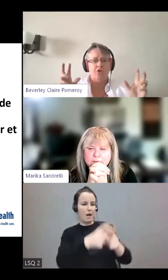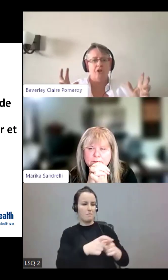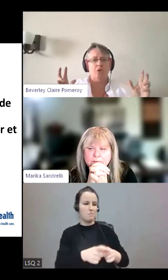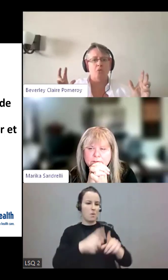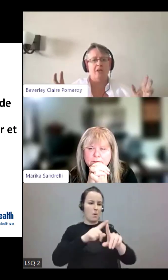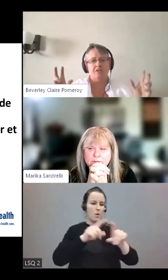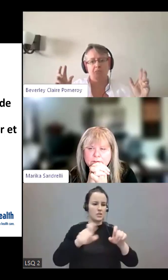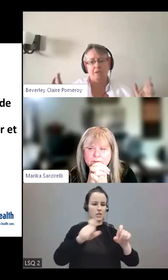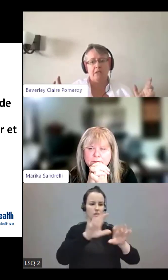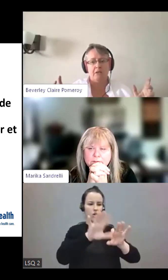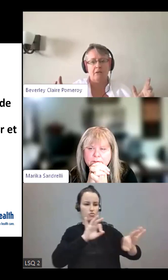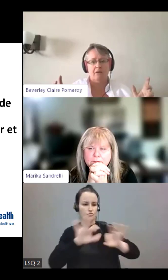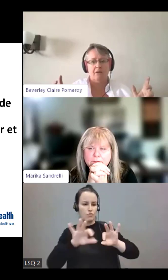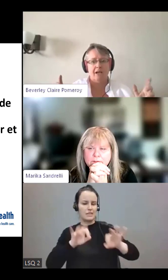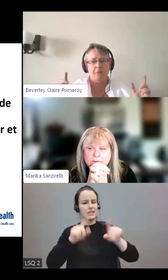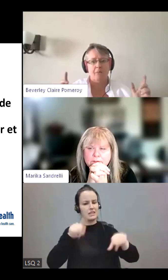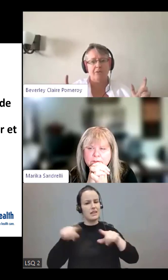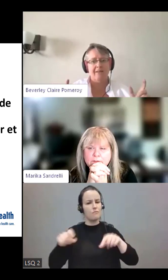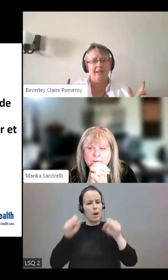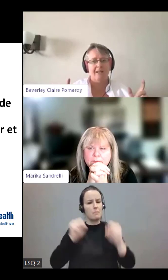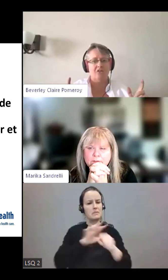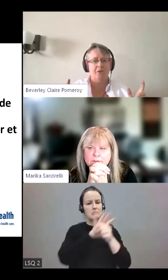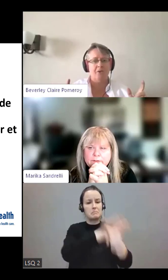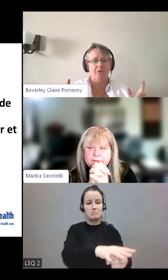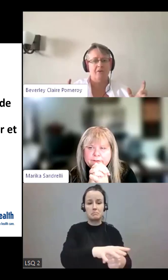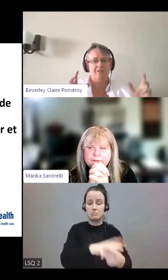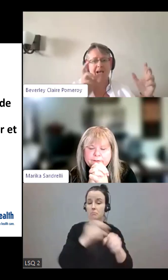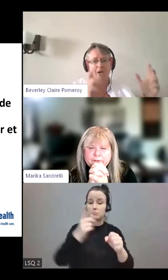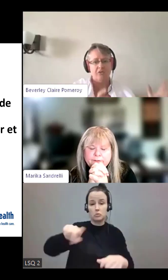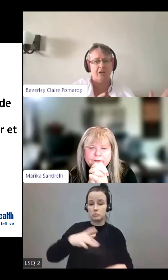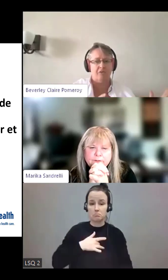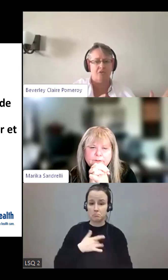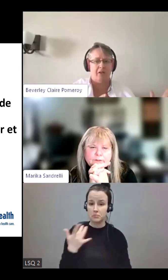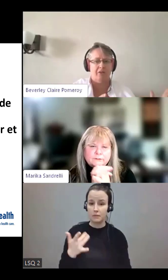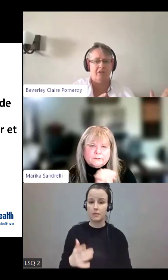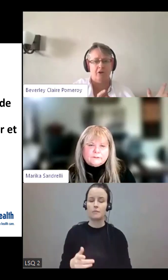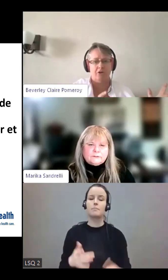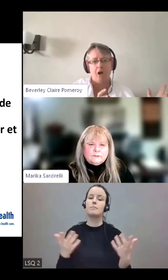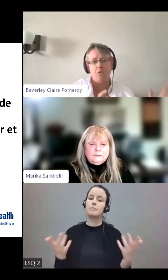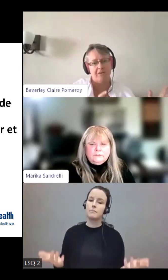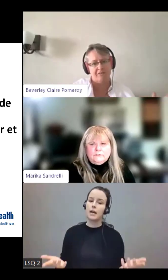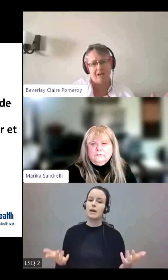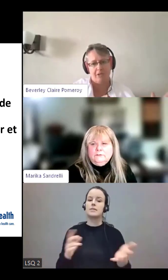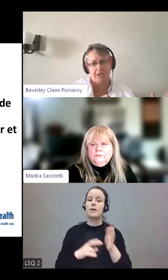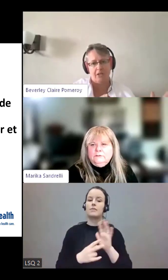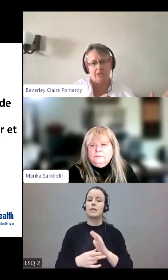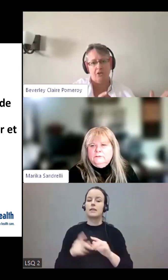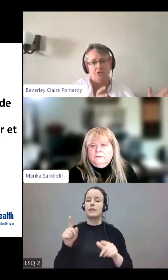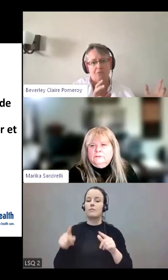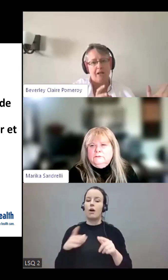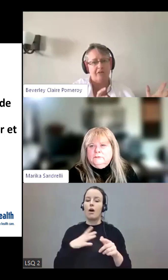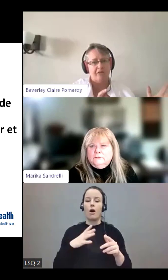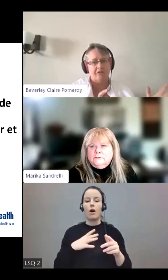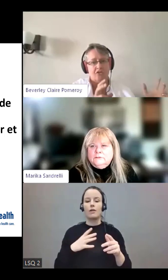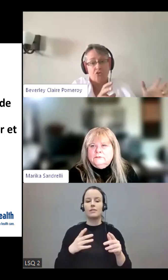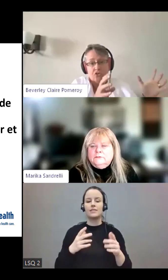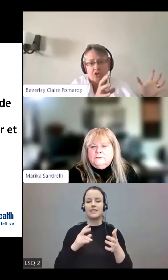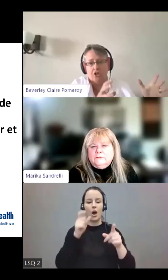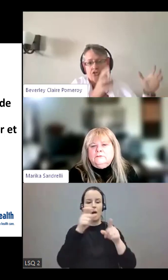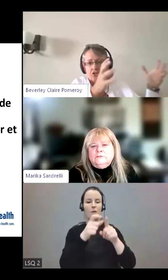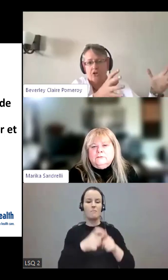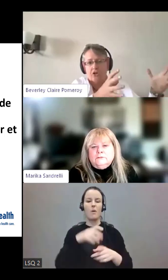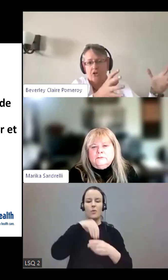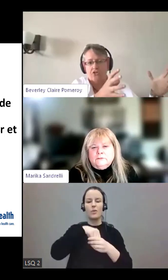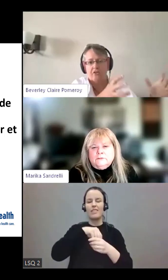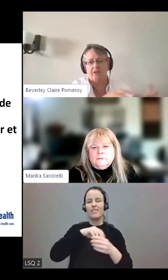impliquer qu'il y a des façons normales d'exister et qui impliquent des façons d'être à l'extérieur de cette notion de normalité ne valent